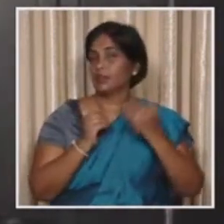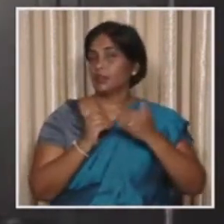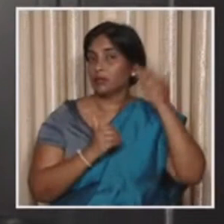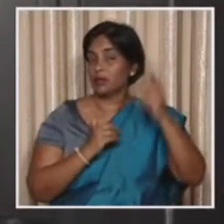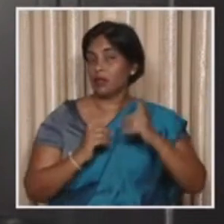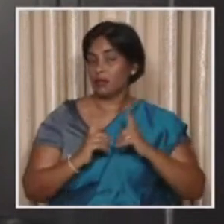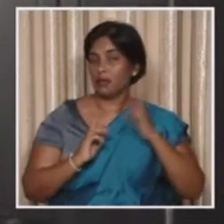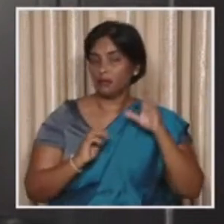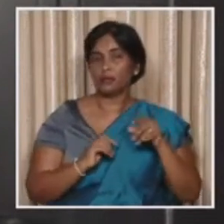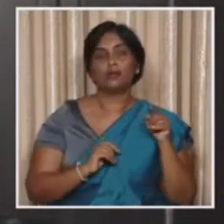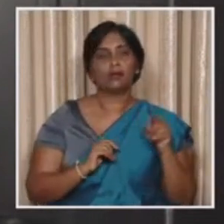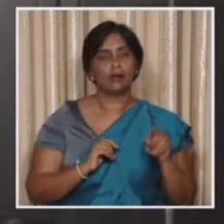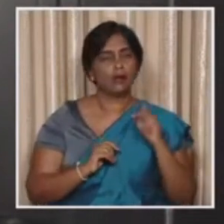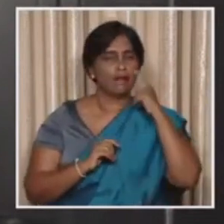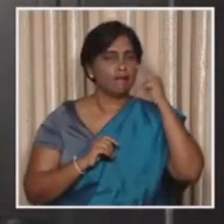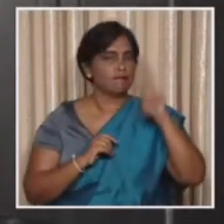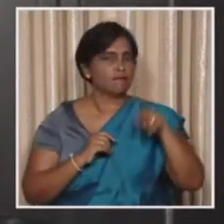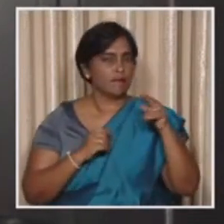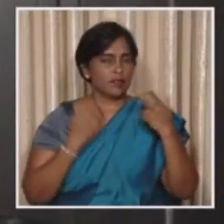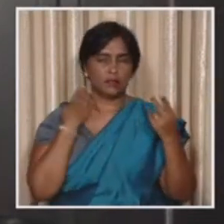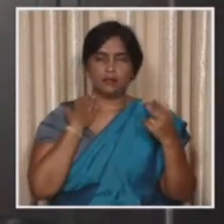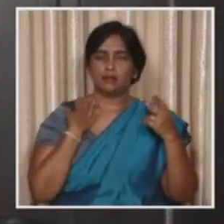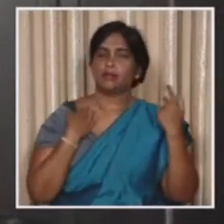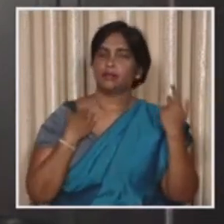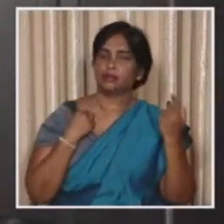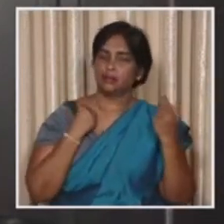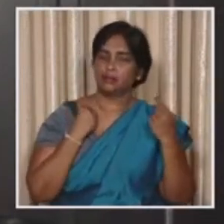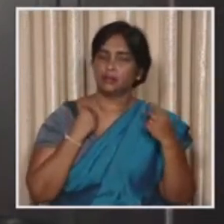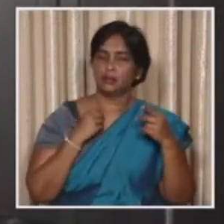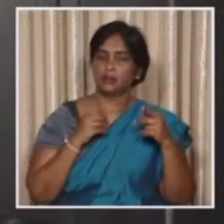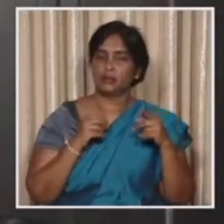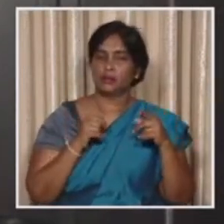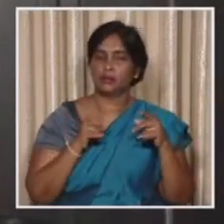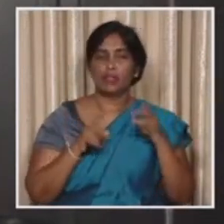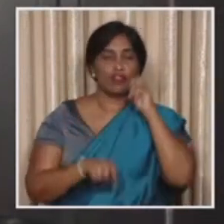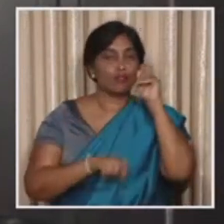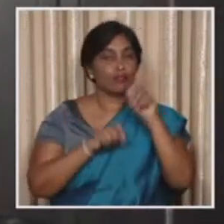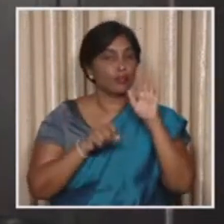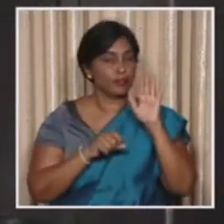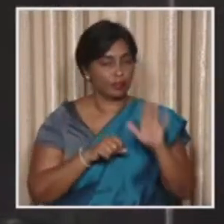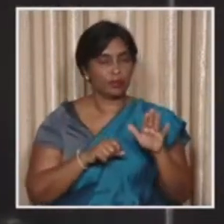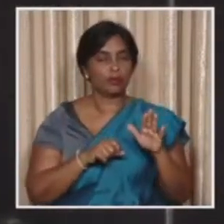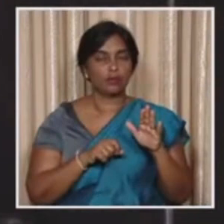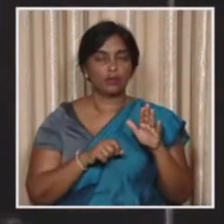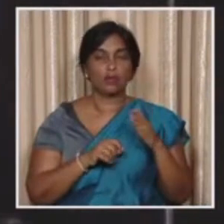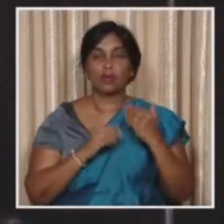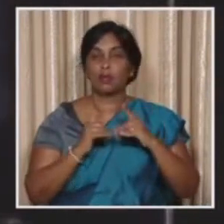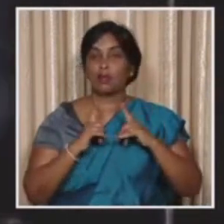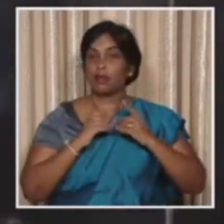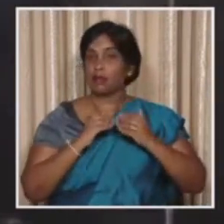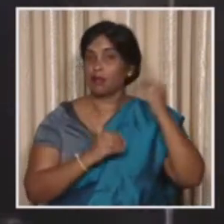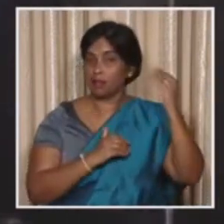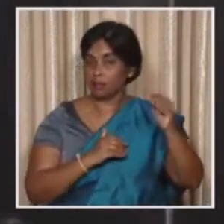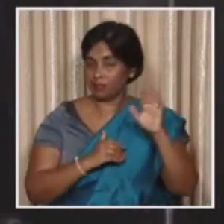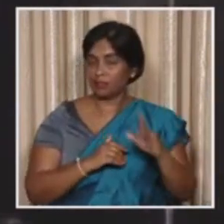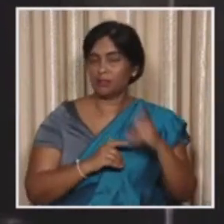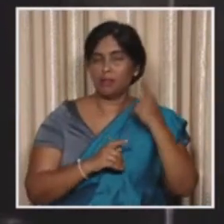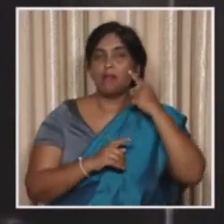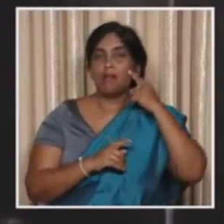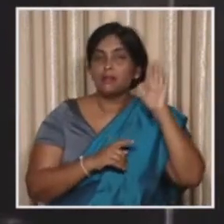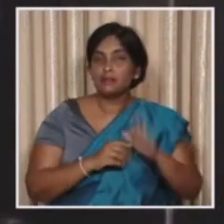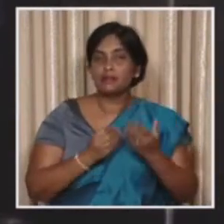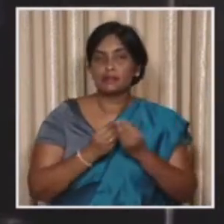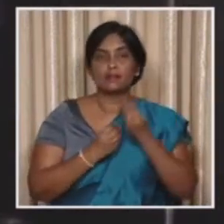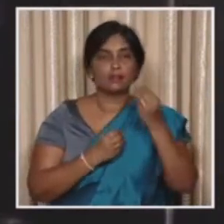நாளைய நாளை பற்றி இந்த மக்களினுடைய தங்களினுடைய எதிர்காலம் தொடர்பாக ஒரு நம்பிக்கையை ஏற்படுத்தாத